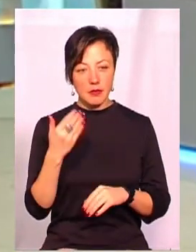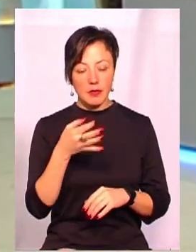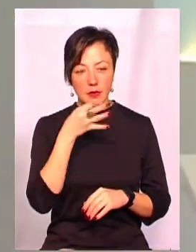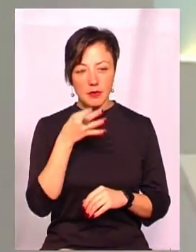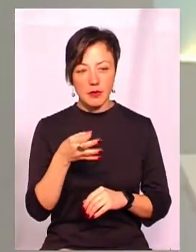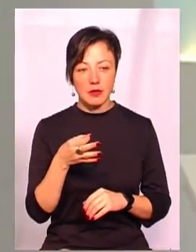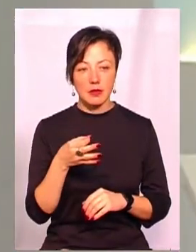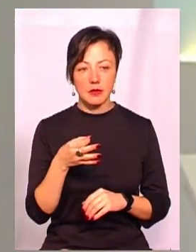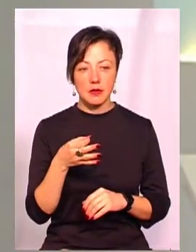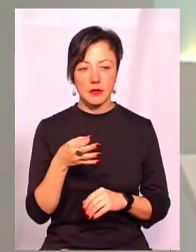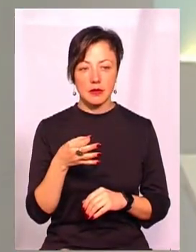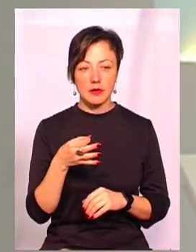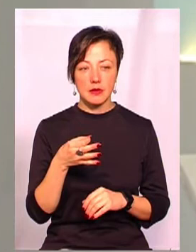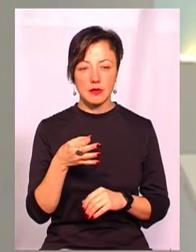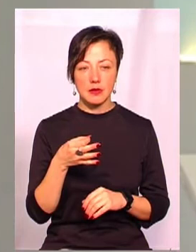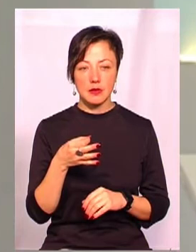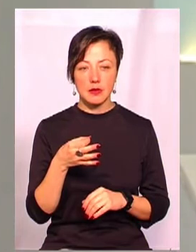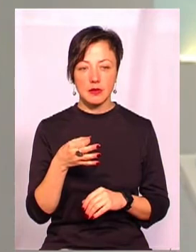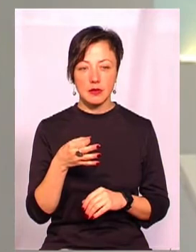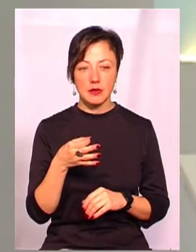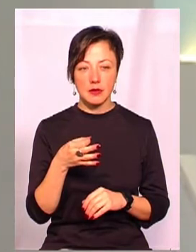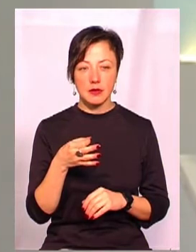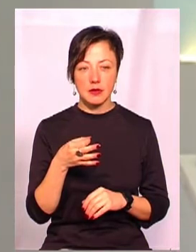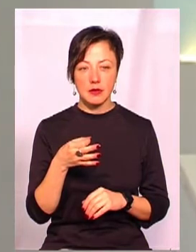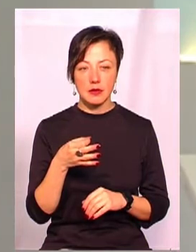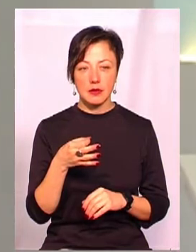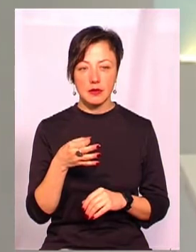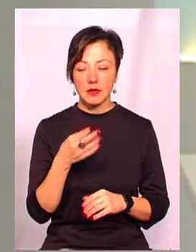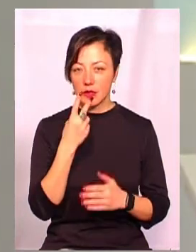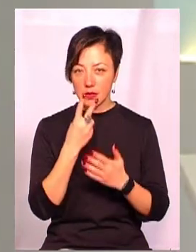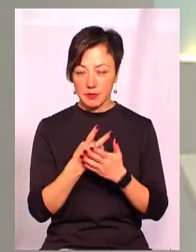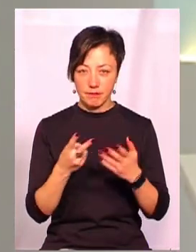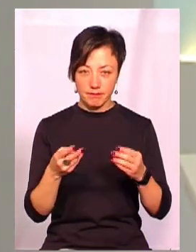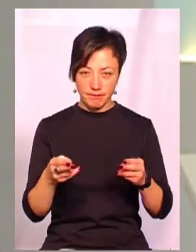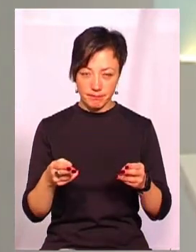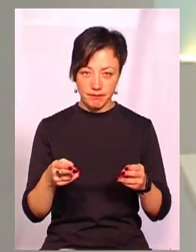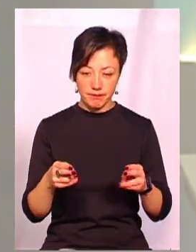де це платформа, на якій все це відображається,